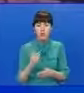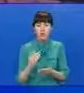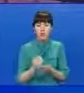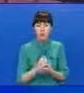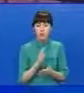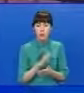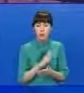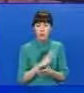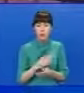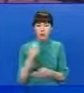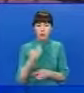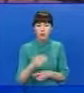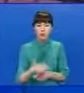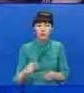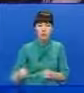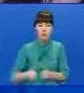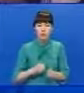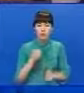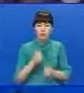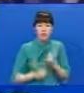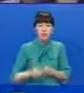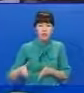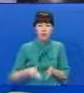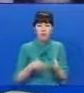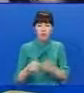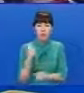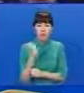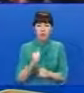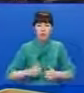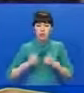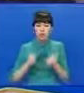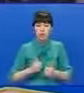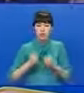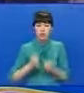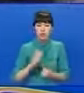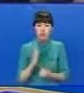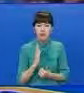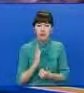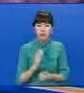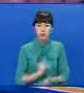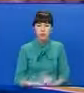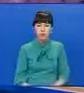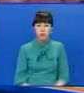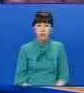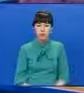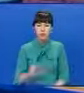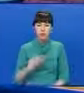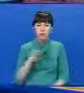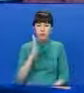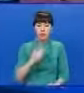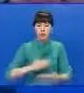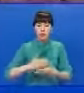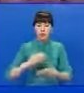әкетті. Енді ол жарыс жолында жеңімпаз атану үшін намысты қолдан бермеуге тырысып бағуда. Мен болашақта